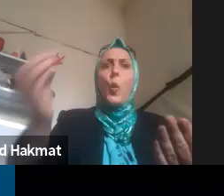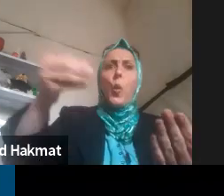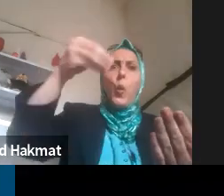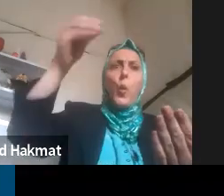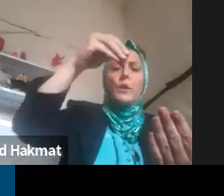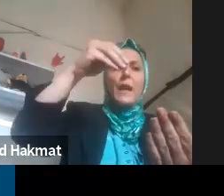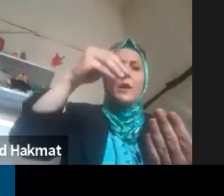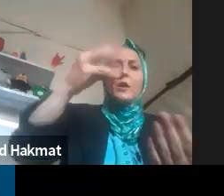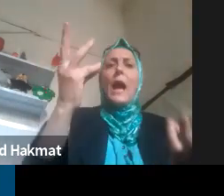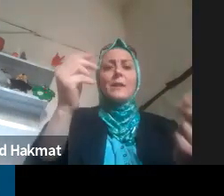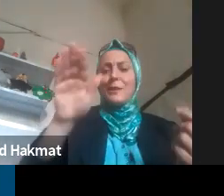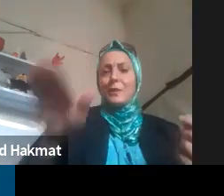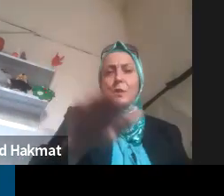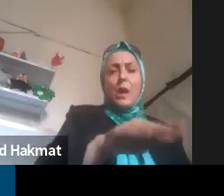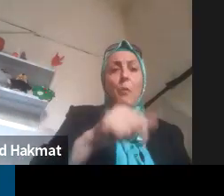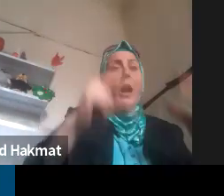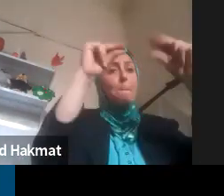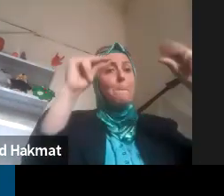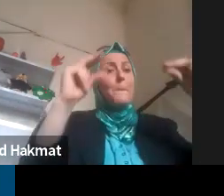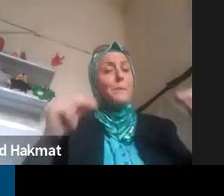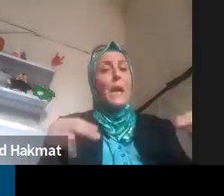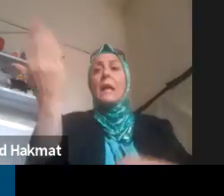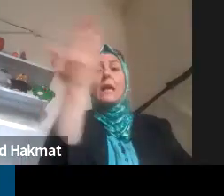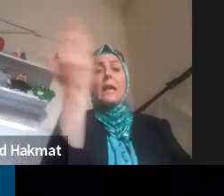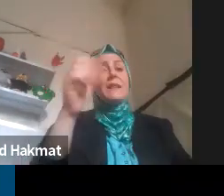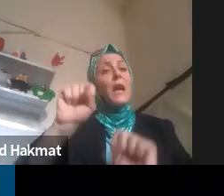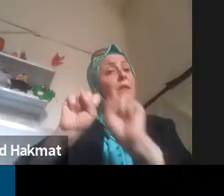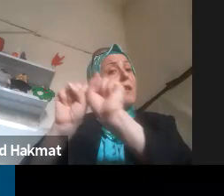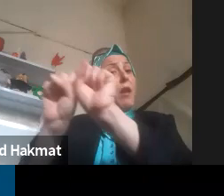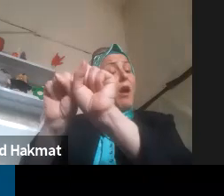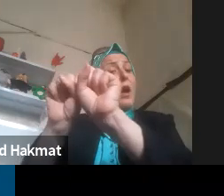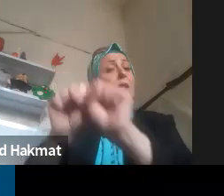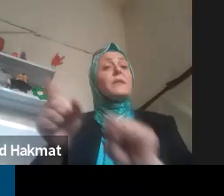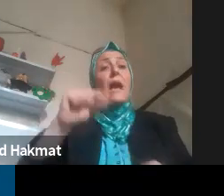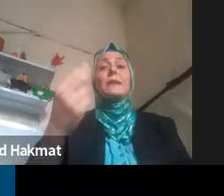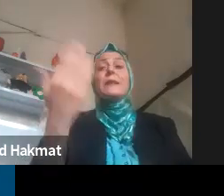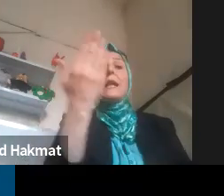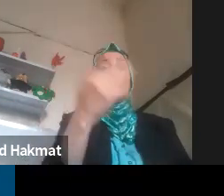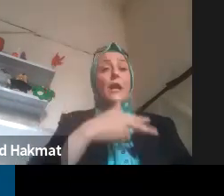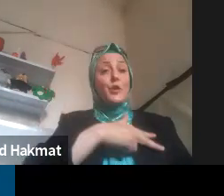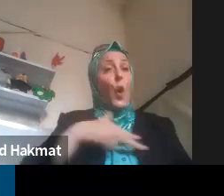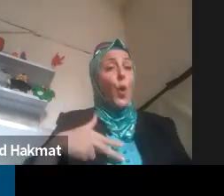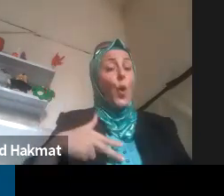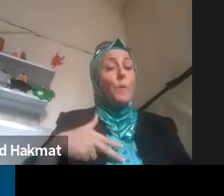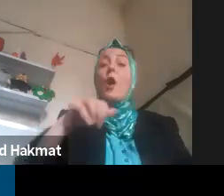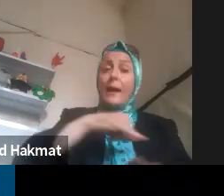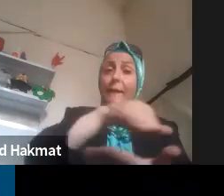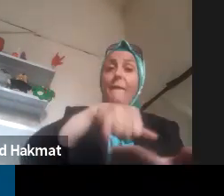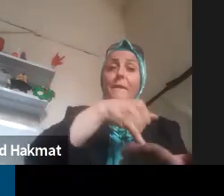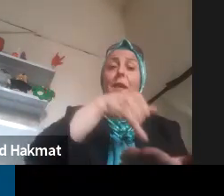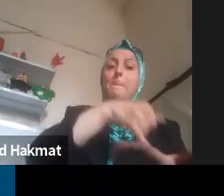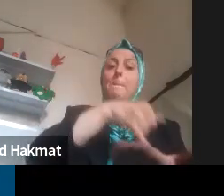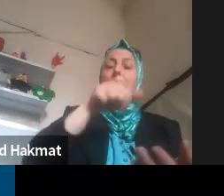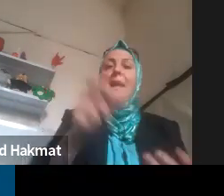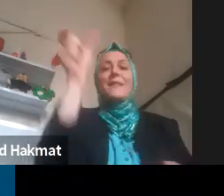هلأ بلبنان، من المدارس الخاصة لحديت المدارس الرسمية، وحتى عنا مراكز لذوي الإعاقة عم